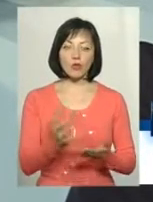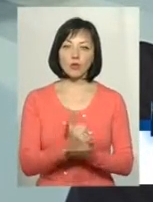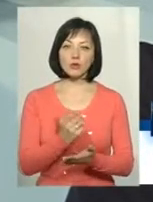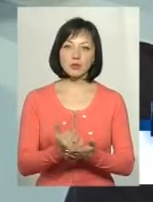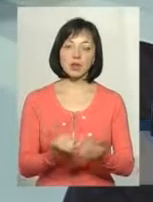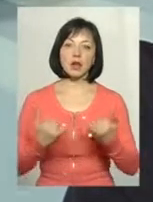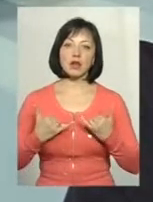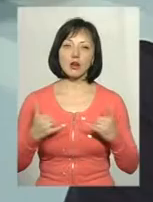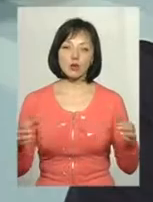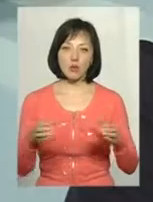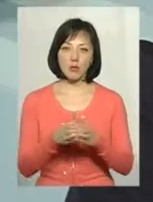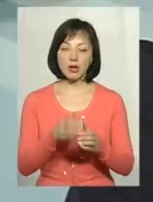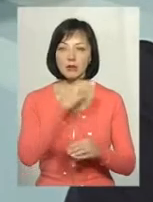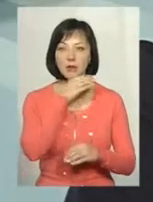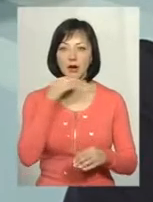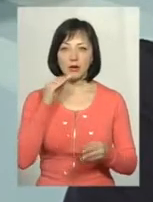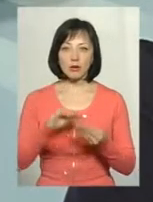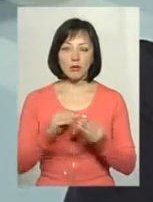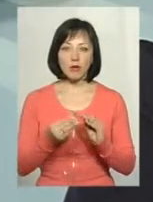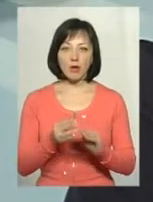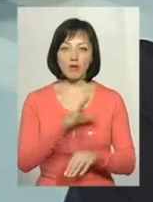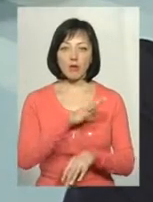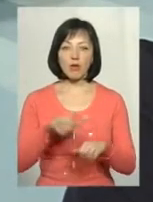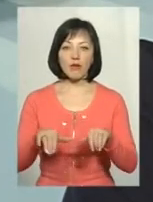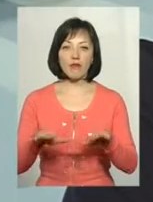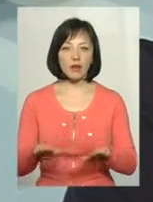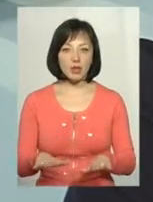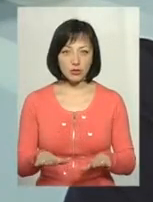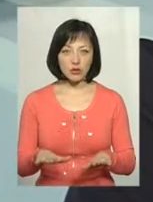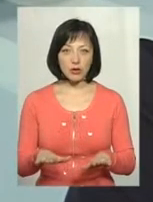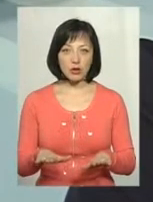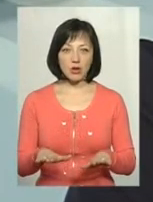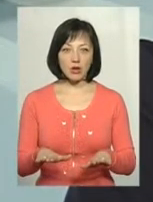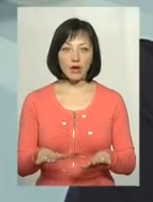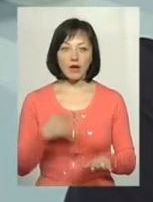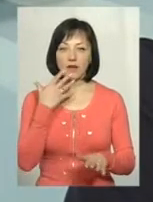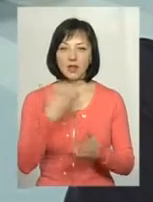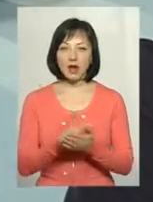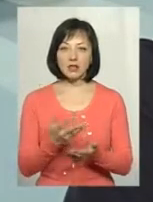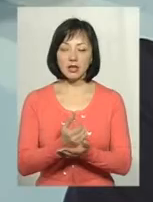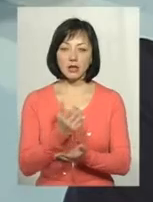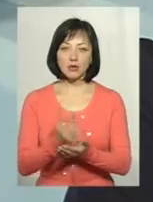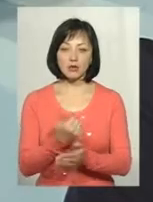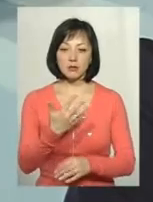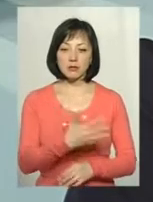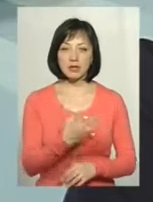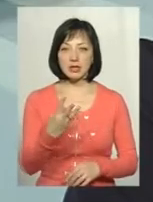нашої громади. Багато проблем було вирішено. Власних надходжень ми мали